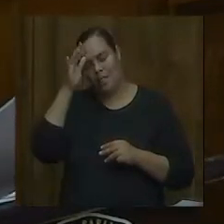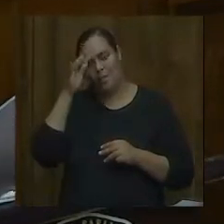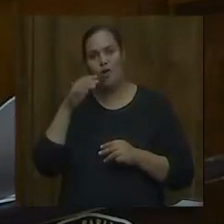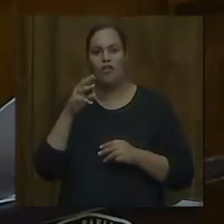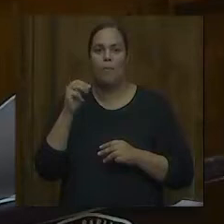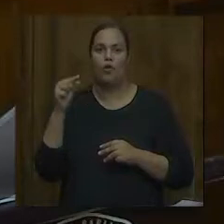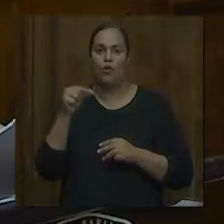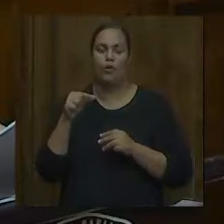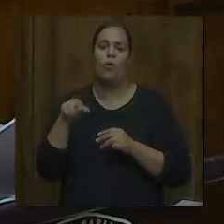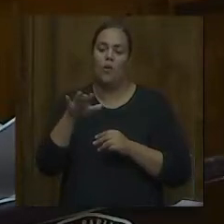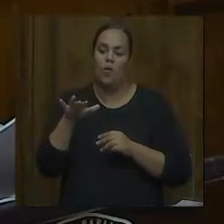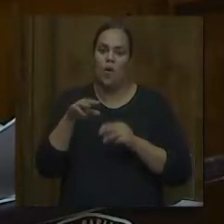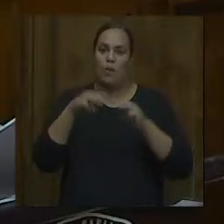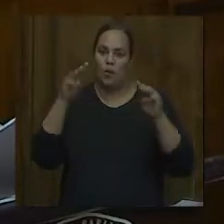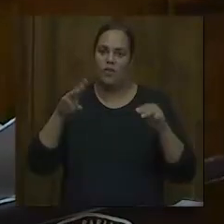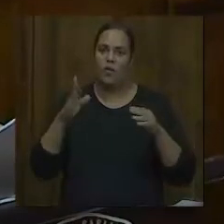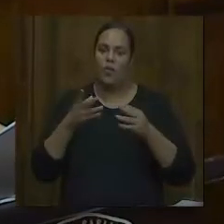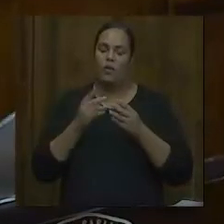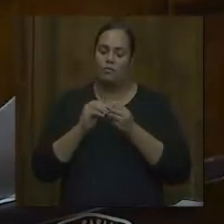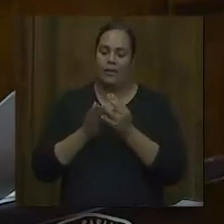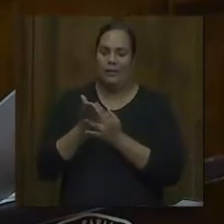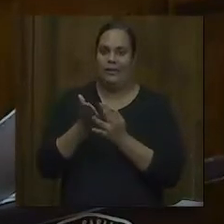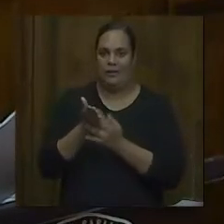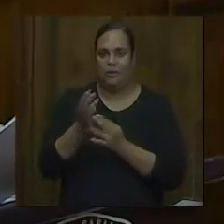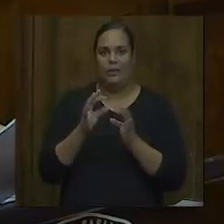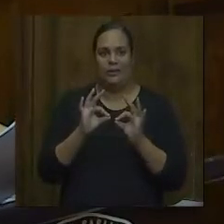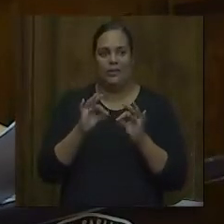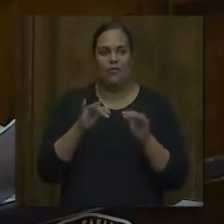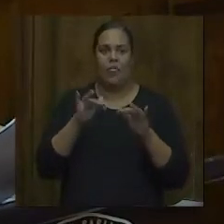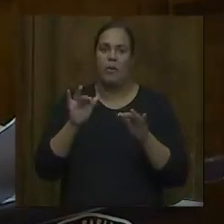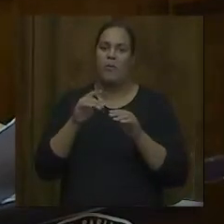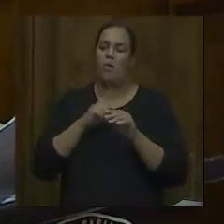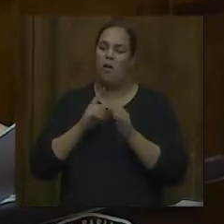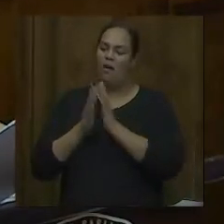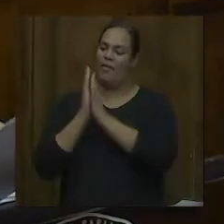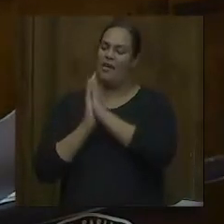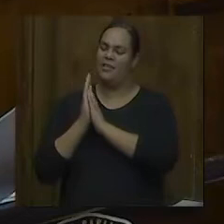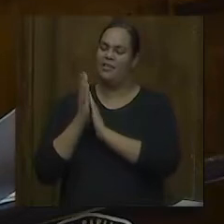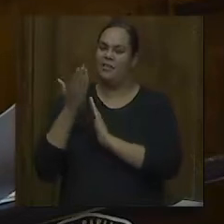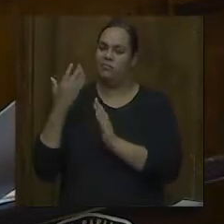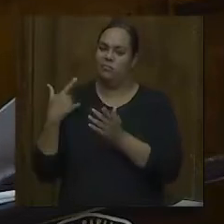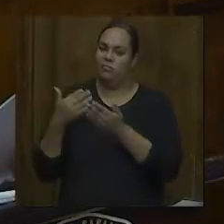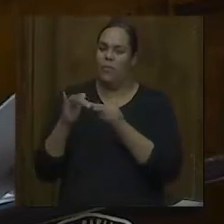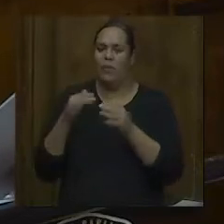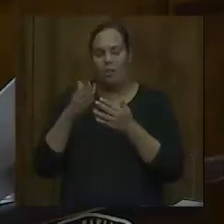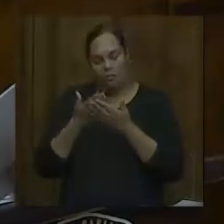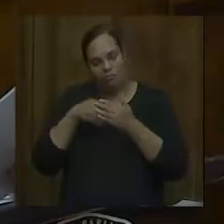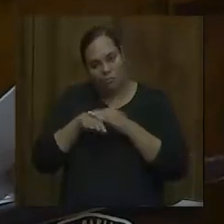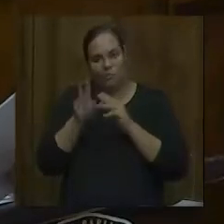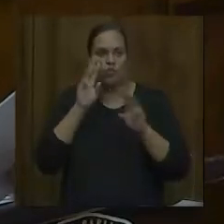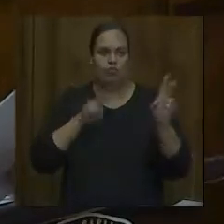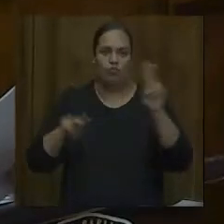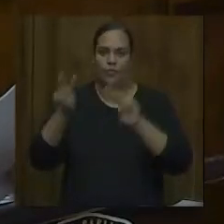aanbod uitbrei deur verhale wat voorheen ontoeganklik was, soos die Khukhu geskiedenis en slawerny te behandel.